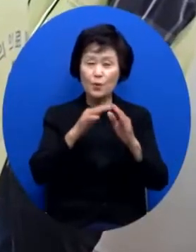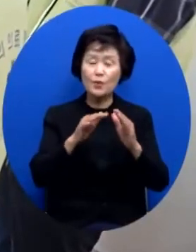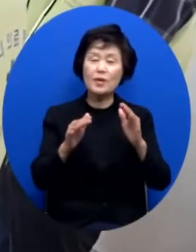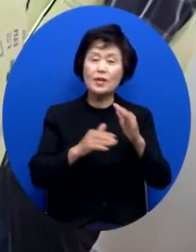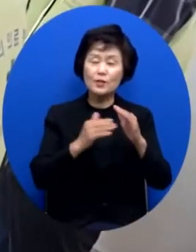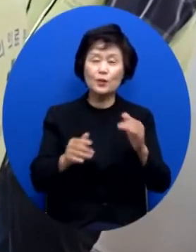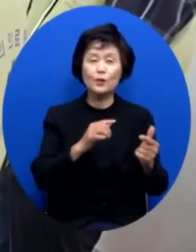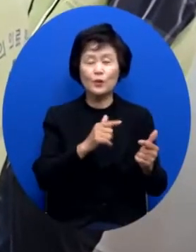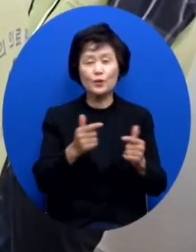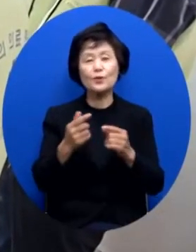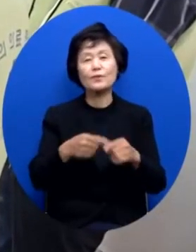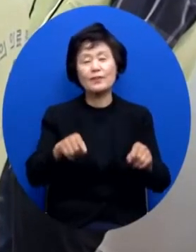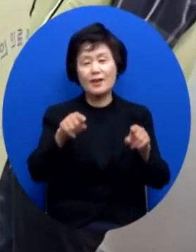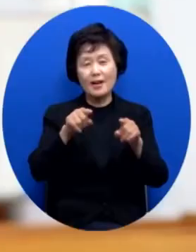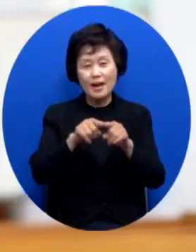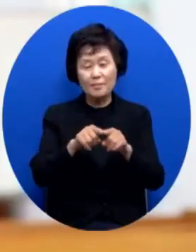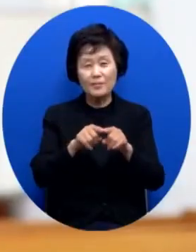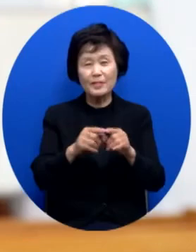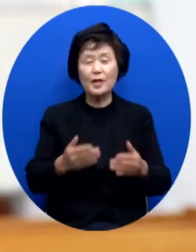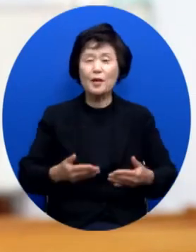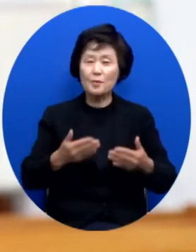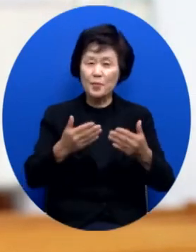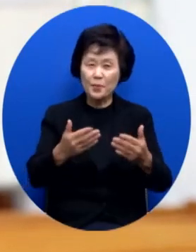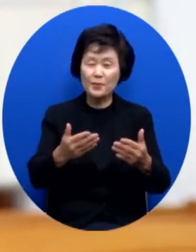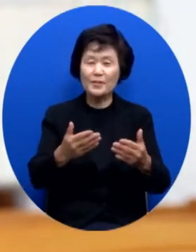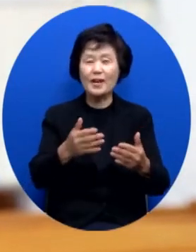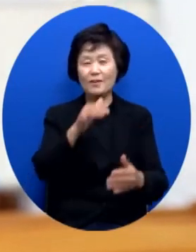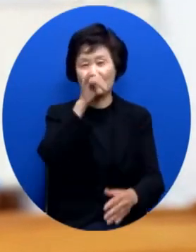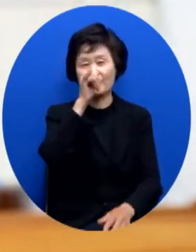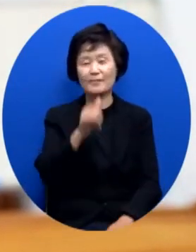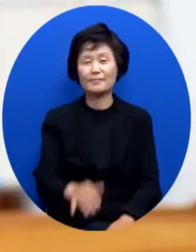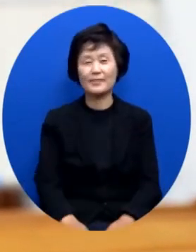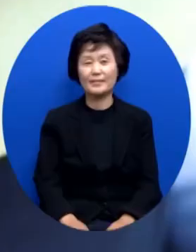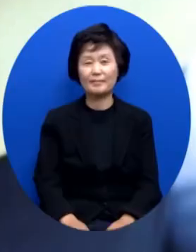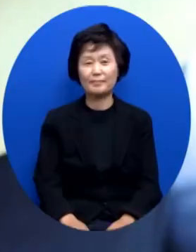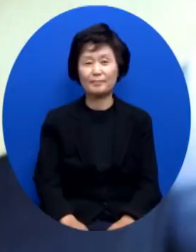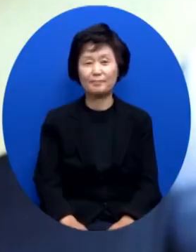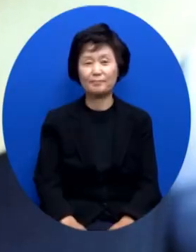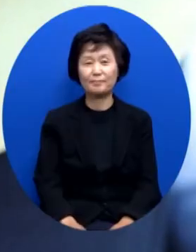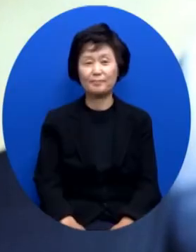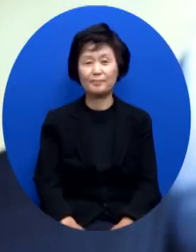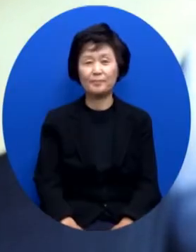캤던 농촌 지역에 활기를 보라 나왔습니다 시테섬 뉴스 유희준 입니다